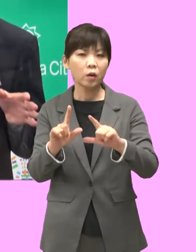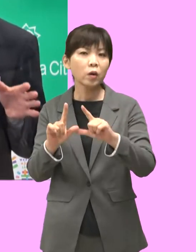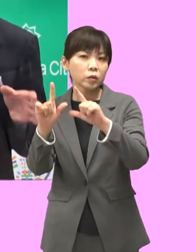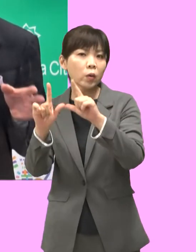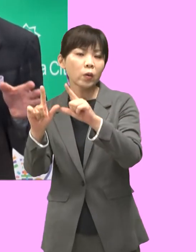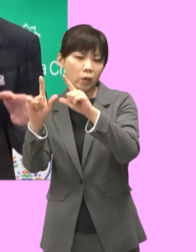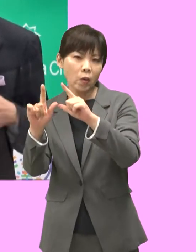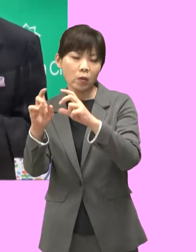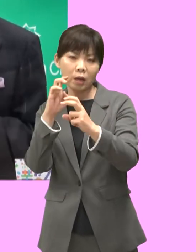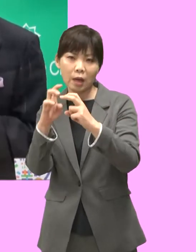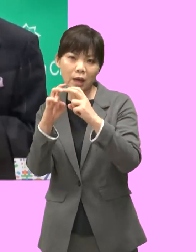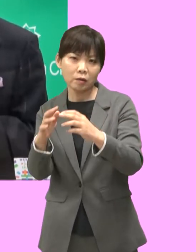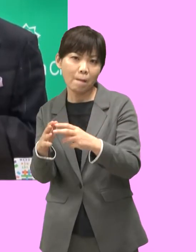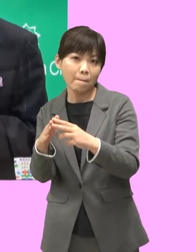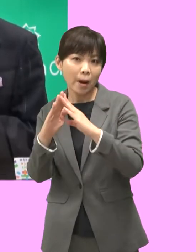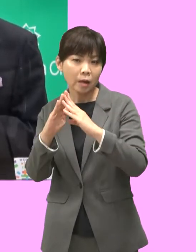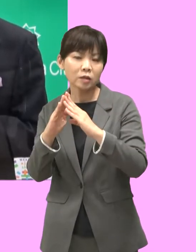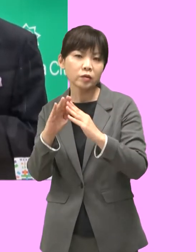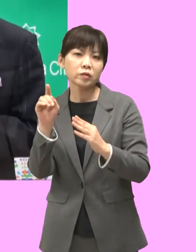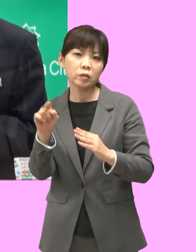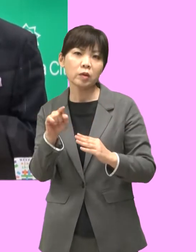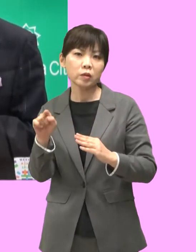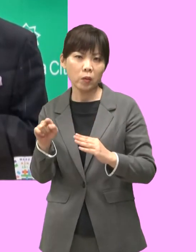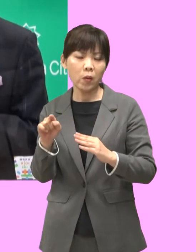とか、あるいはその